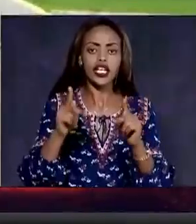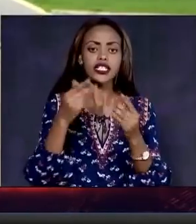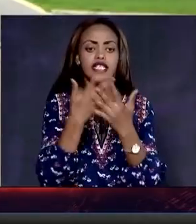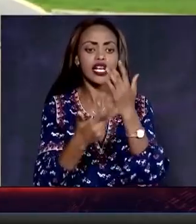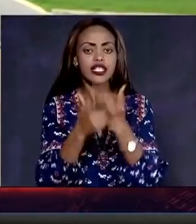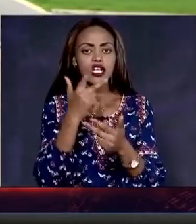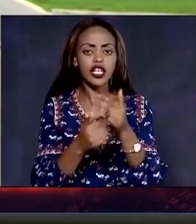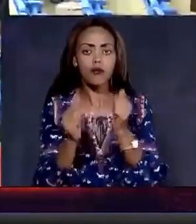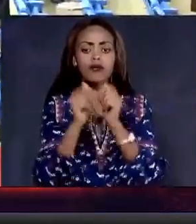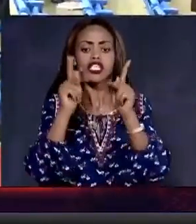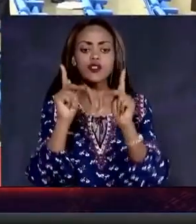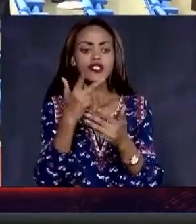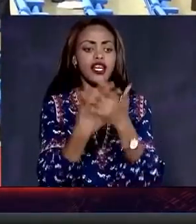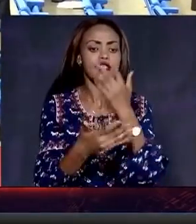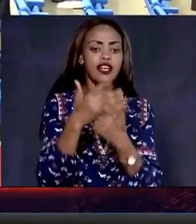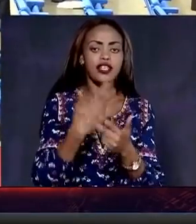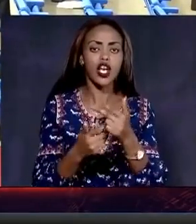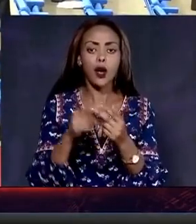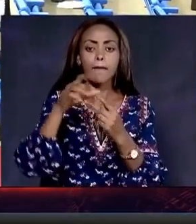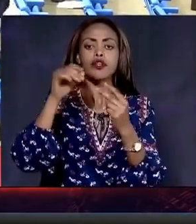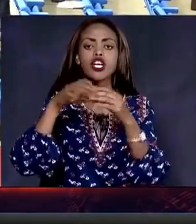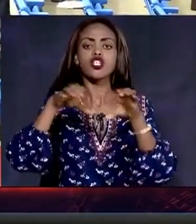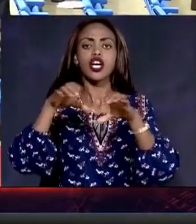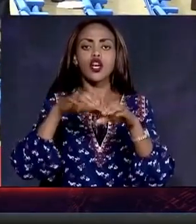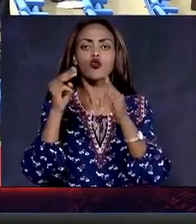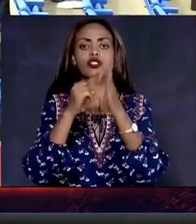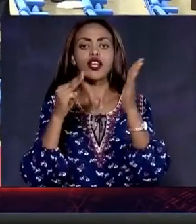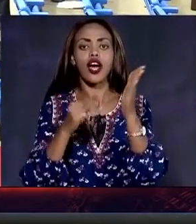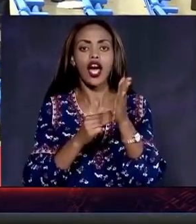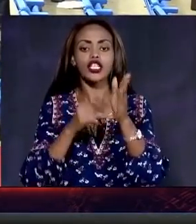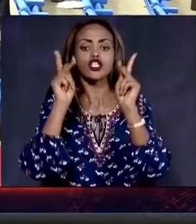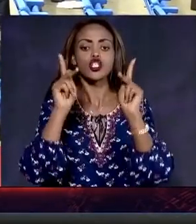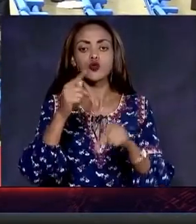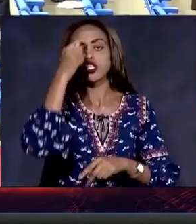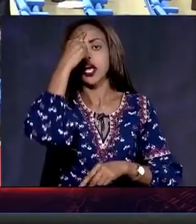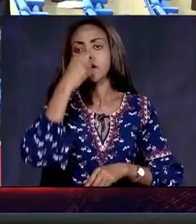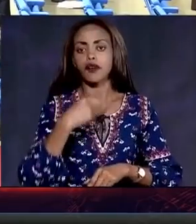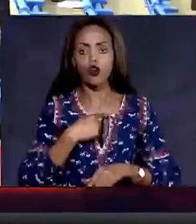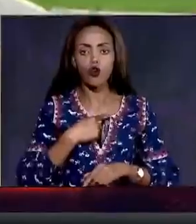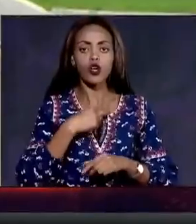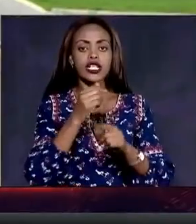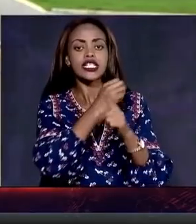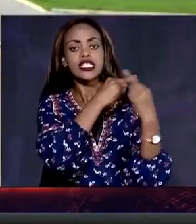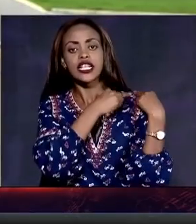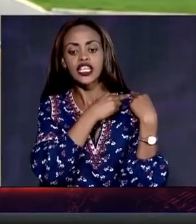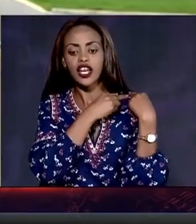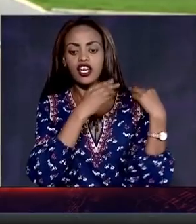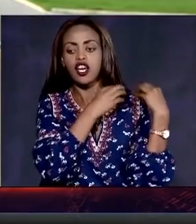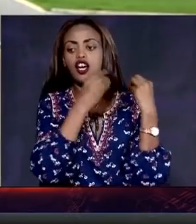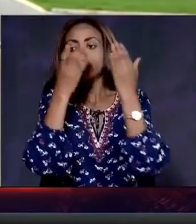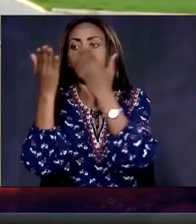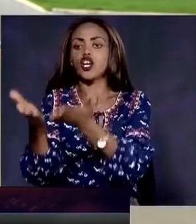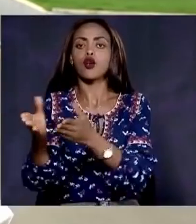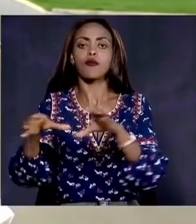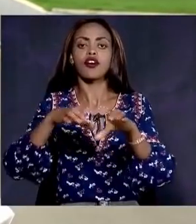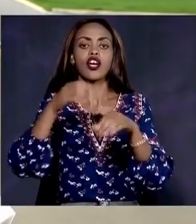እናተዛተና ምስ ህዝቢ እናተዛተና ምርጫ ዝካየደሉ ስርዓት ህዝቢ ዝኣመነሉ ስልጣን ርክክብ ክካየደ ኣለዎ ዝብል